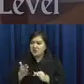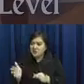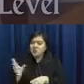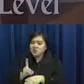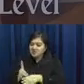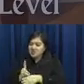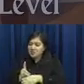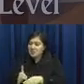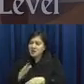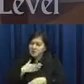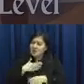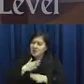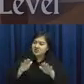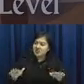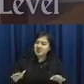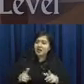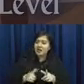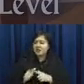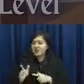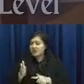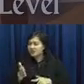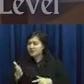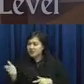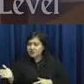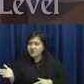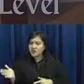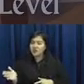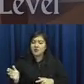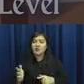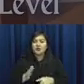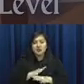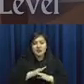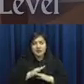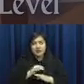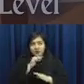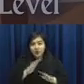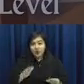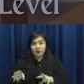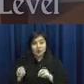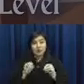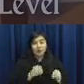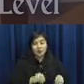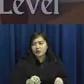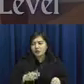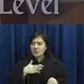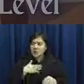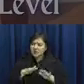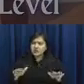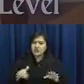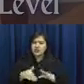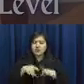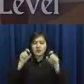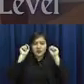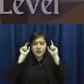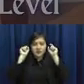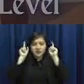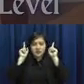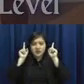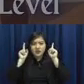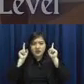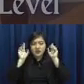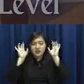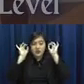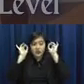hindi sana napahamak yung anak ko. Eh, ikaw, anong ginawa mo sa anak mo? Nasaan ka? Busy ka sa trabaho. Yung?